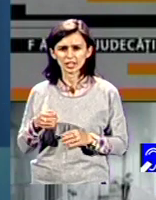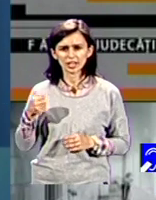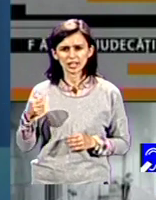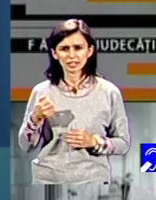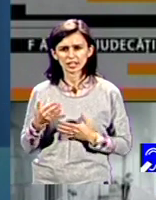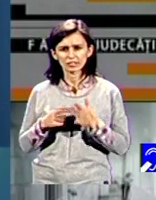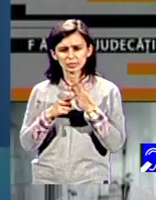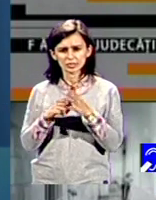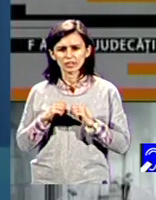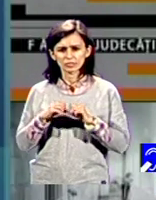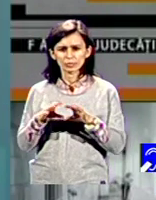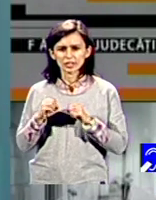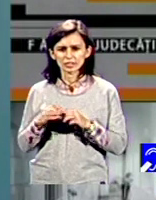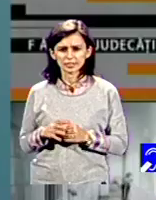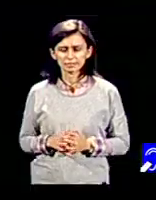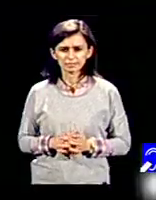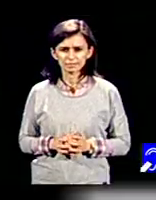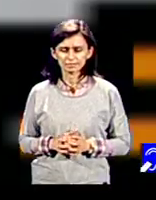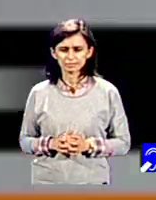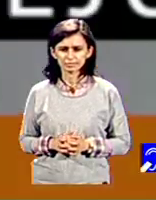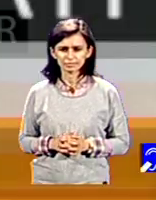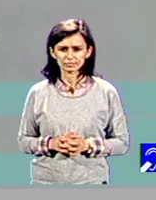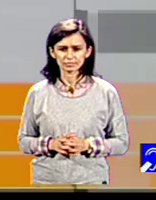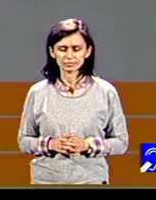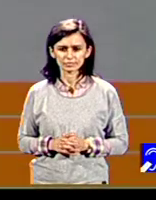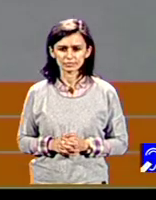informatii din domeniul dizabilității românesc cu noi